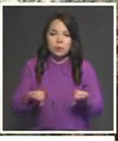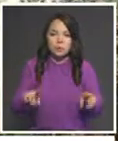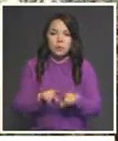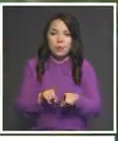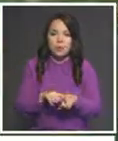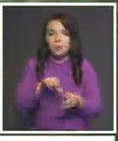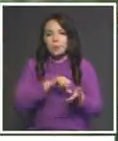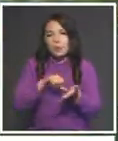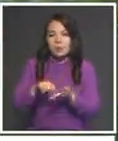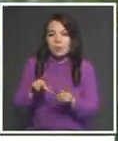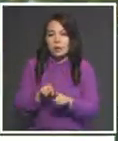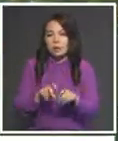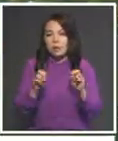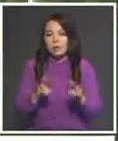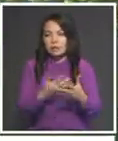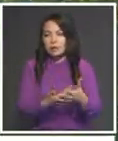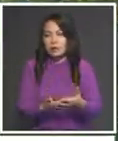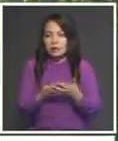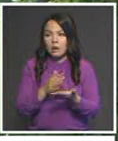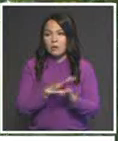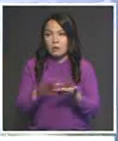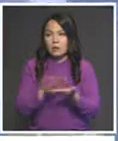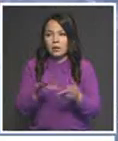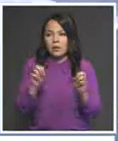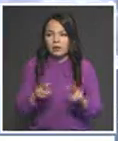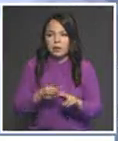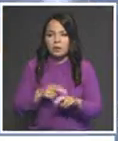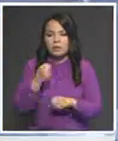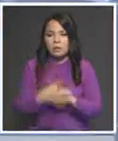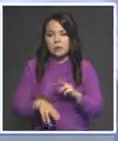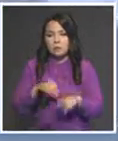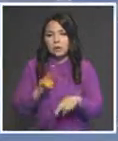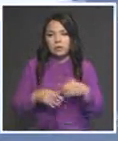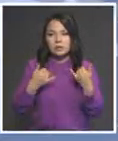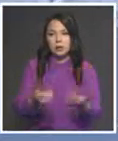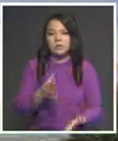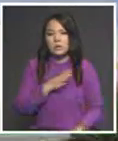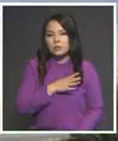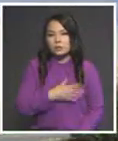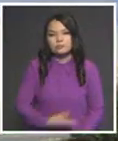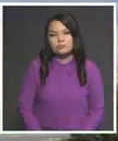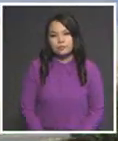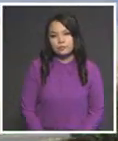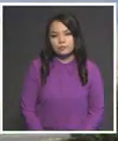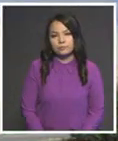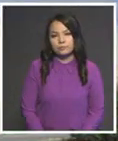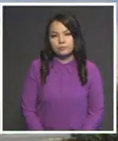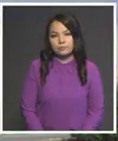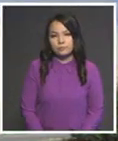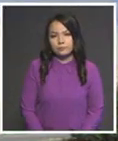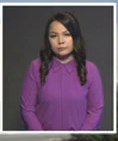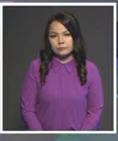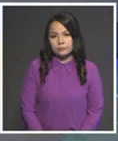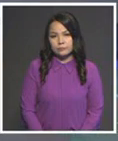Мойынқұм учаскелерінде арнайы сүзгілеу тазарту стансасы салынған. Ғани Қалмаханов, Нұрлан Нұрбек, Қазақстан ұлттық телеарнасы, оңтүстік Қазақстан